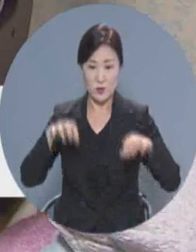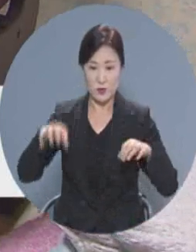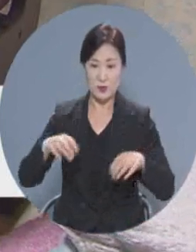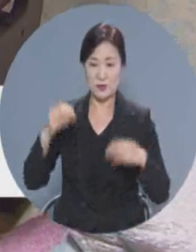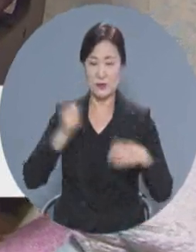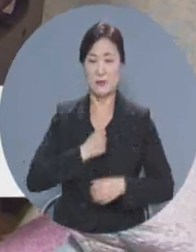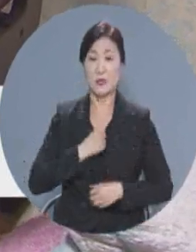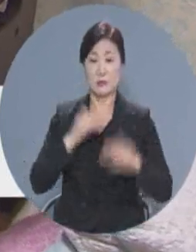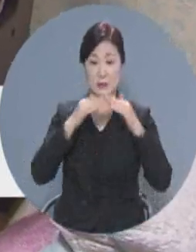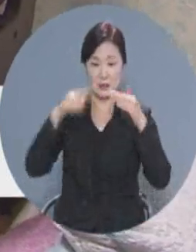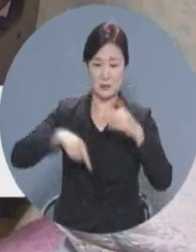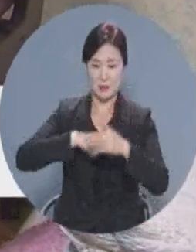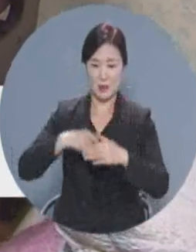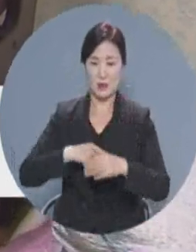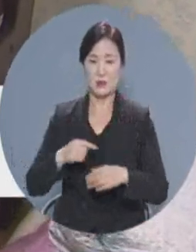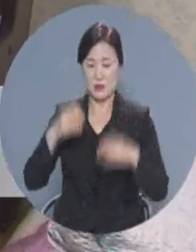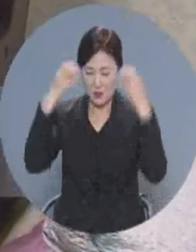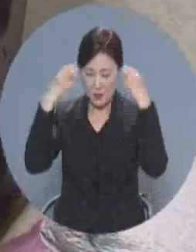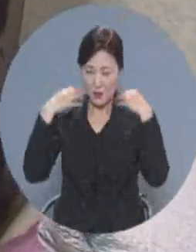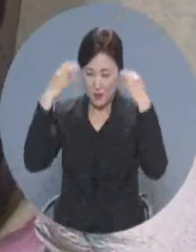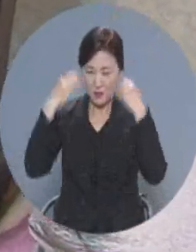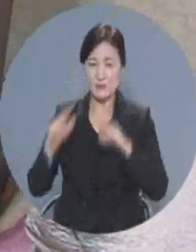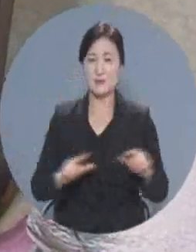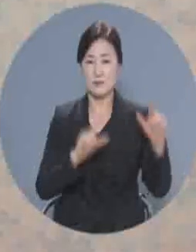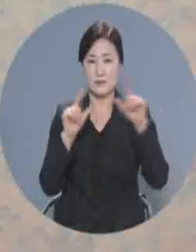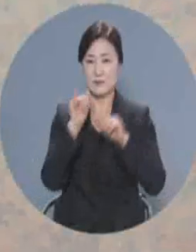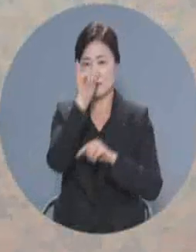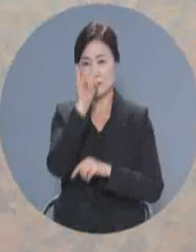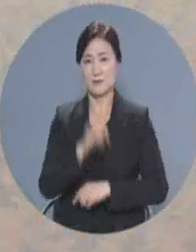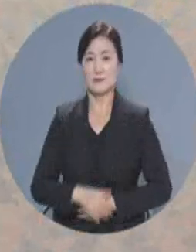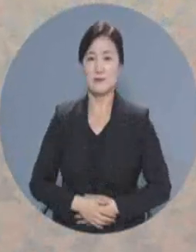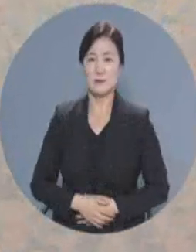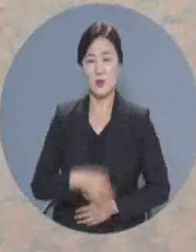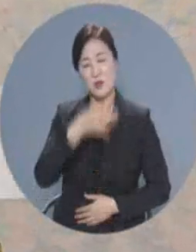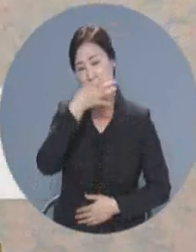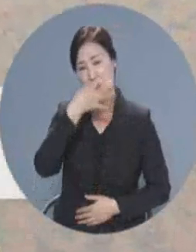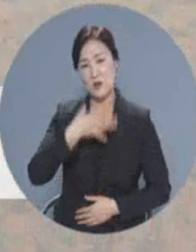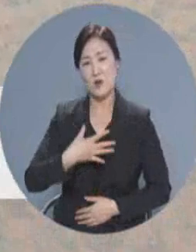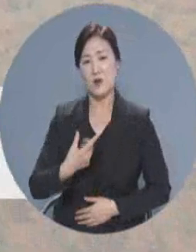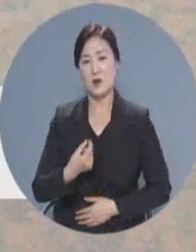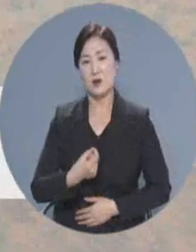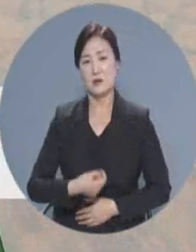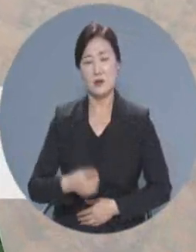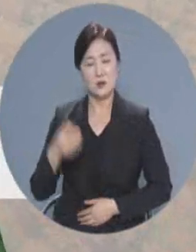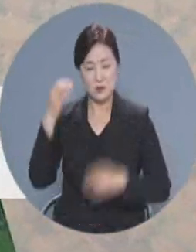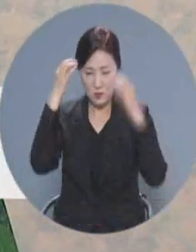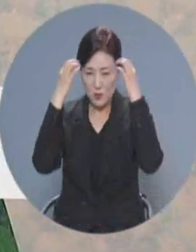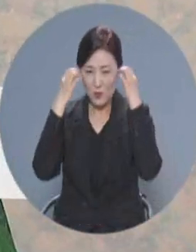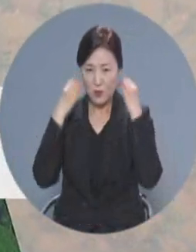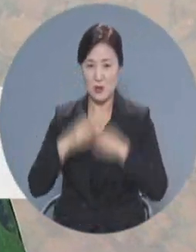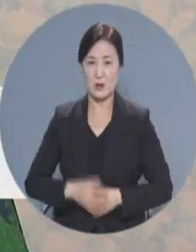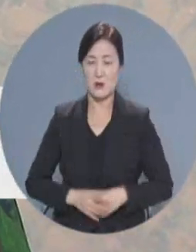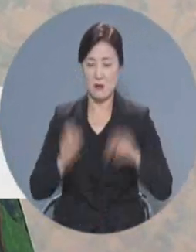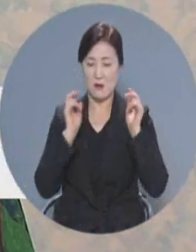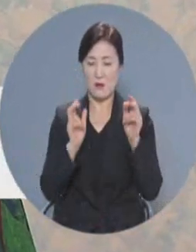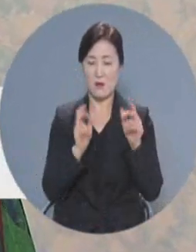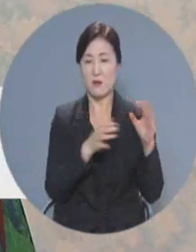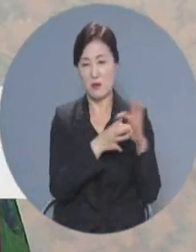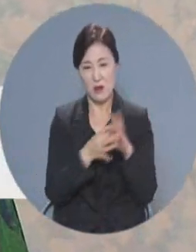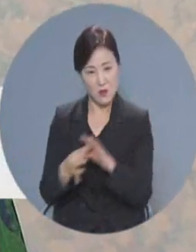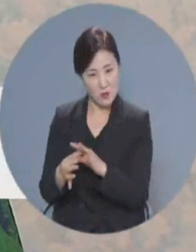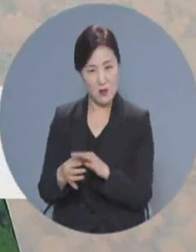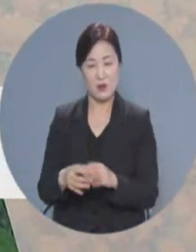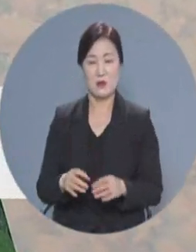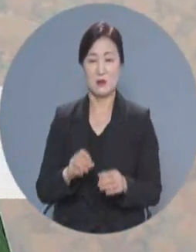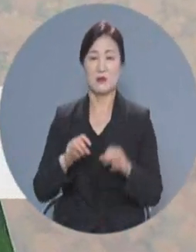어느 때보다 덥고 힘겨운 여름을 나고 있습니다. 힘들지요, 더운 게. 에어컨만 줄고 틀다니